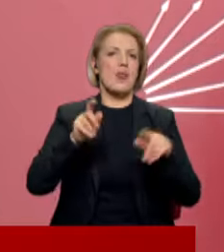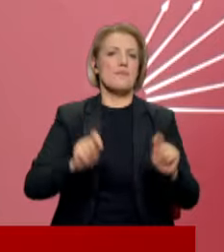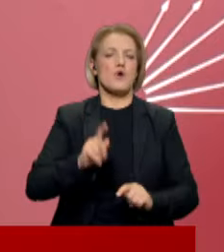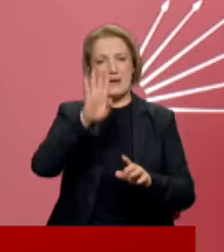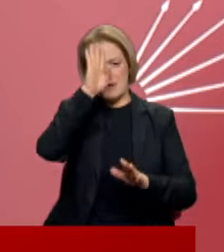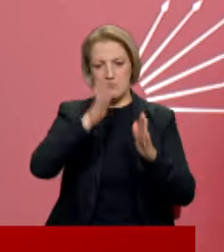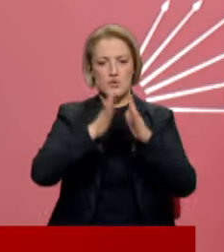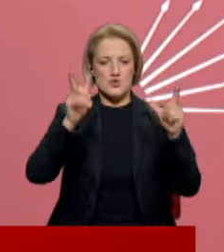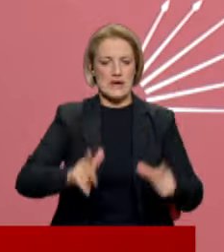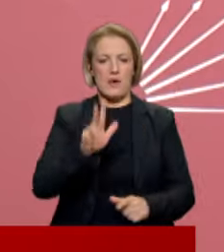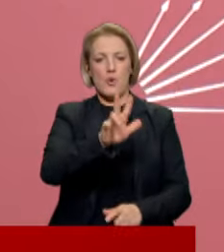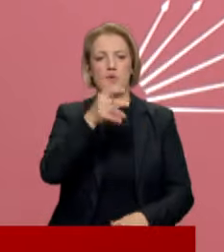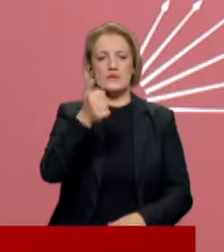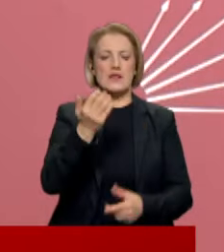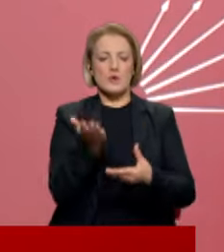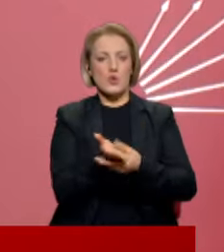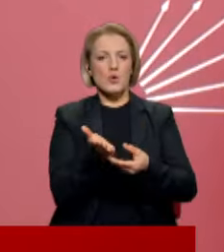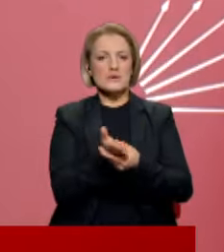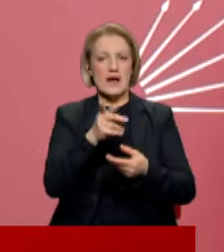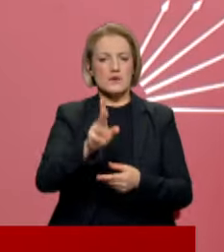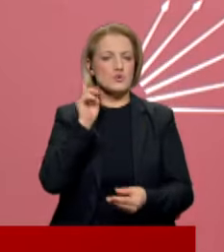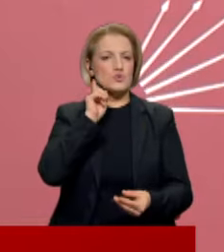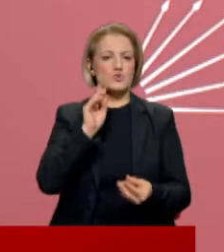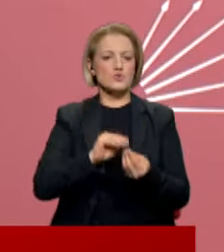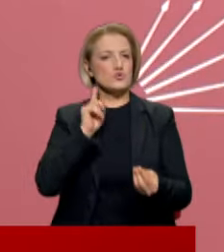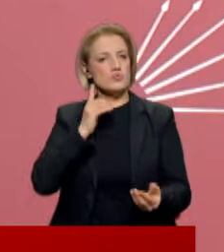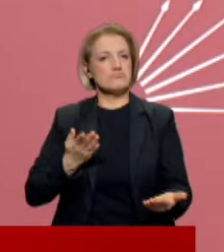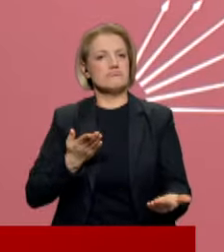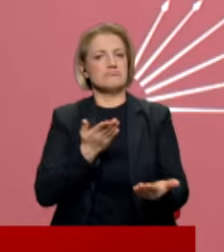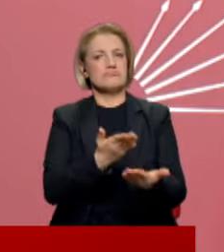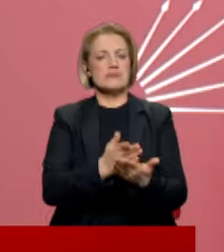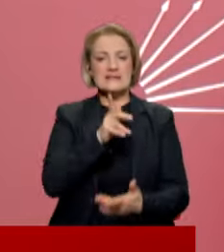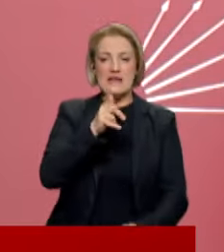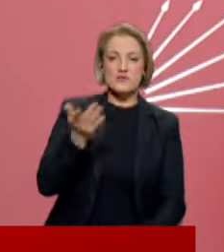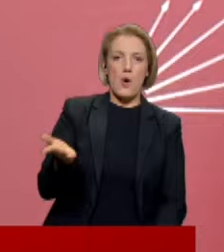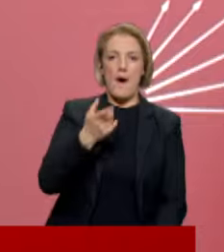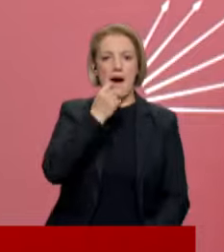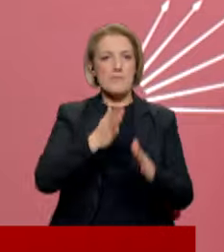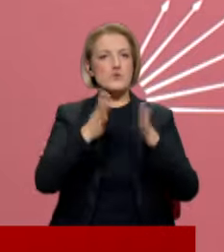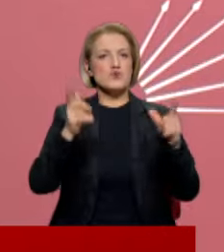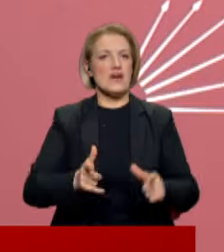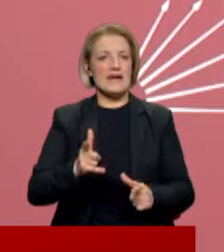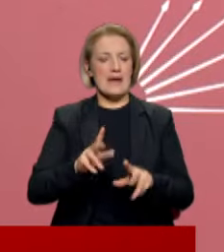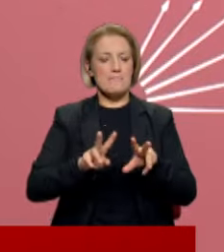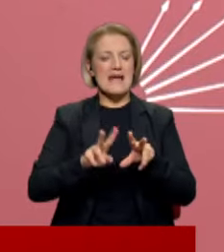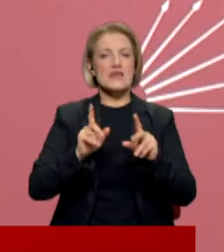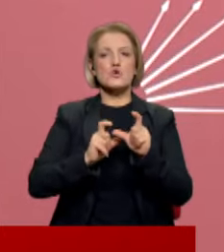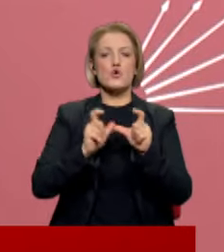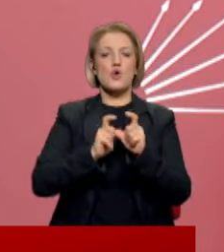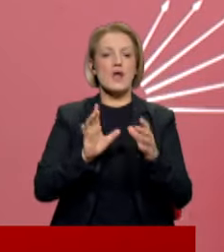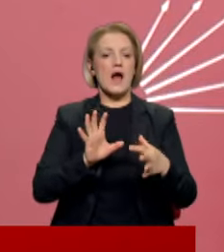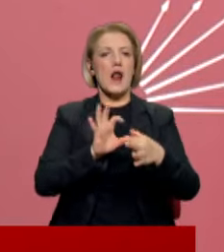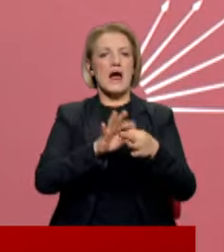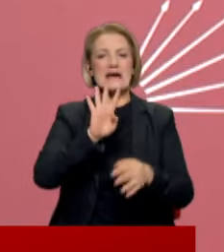İstanbul Büyükşehir 36 dosyada suç duyurusunda bulundu. Tık yok. Ankara Büyükşehir Melih Gökçek dönemine